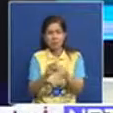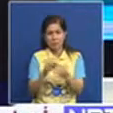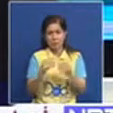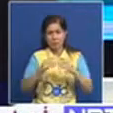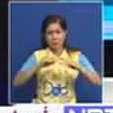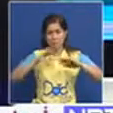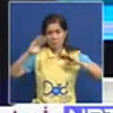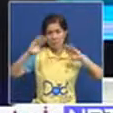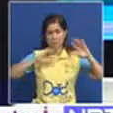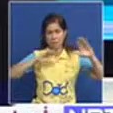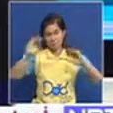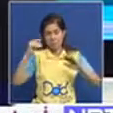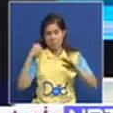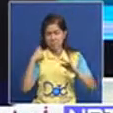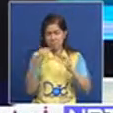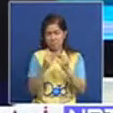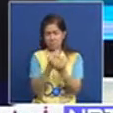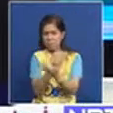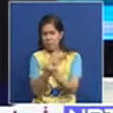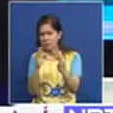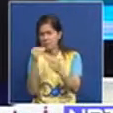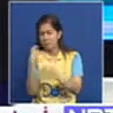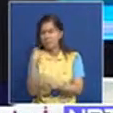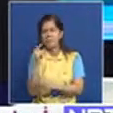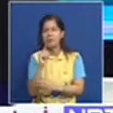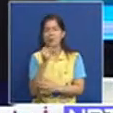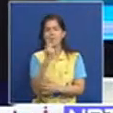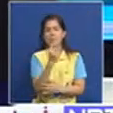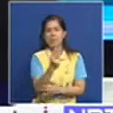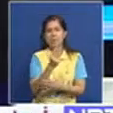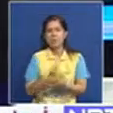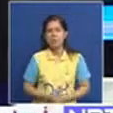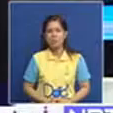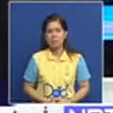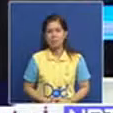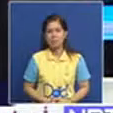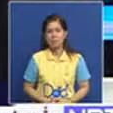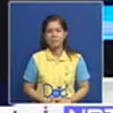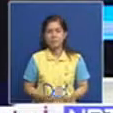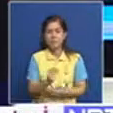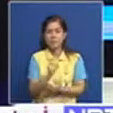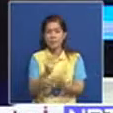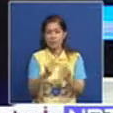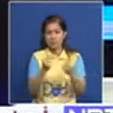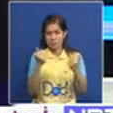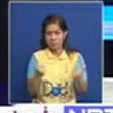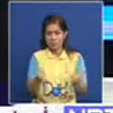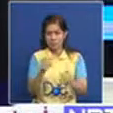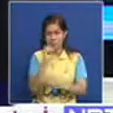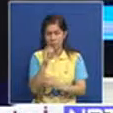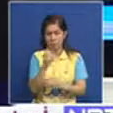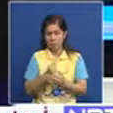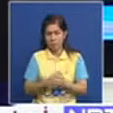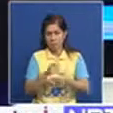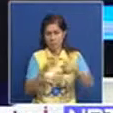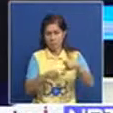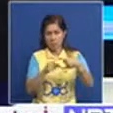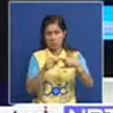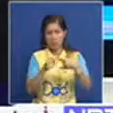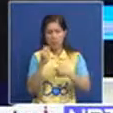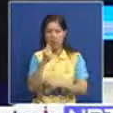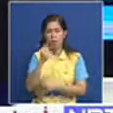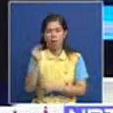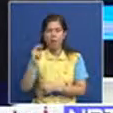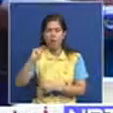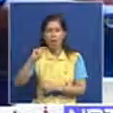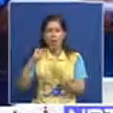ตยอย่างเสรีได้หรือเปล่านะครับต้องจับตามองโดยเฉพาะองซานซูจีออกมาประกาศแล้วเพราะว่าเขาเองบอกว่าไม่สามารถจะเป็นประธานาธิบดีได้แต่เขาบอกว่าจะ